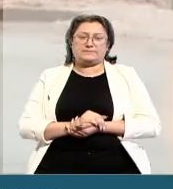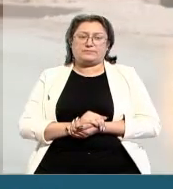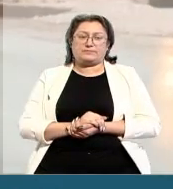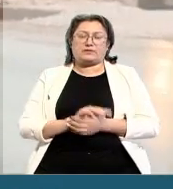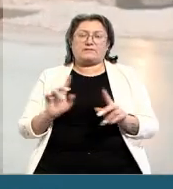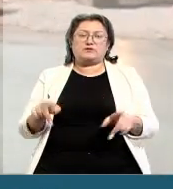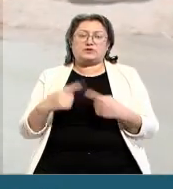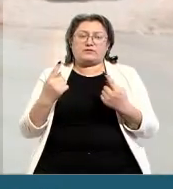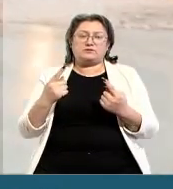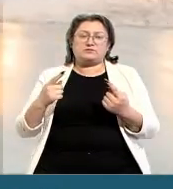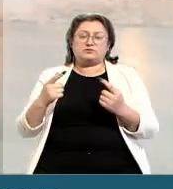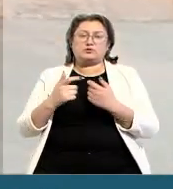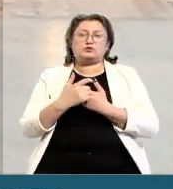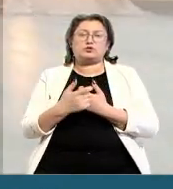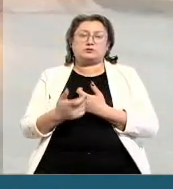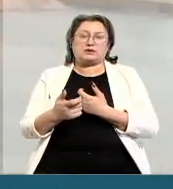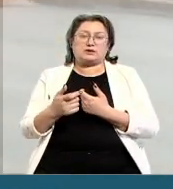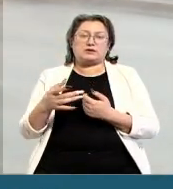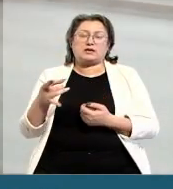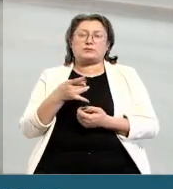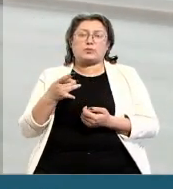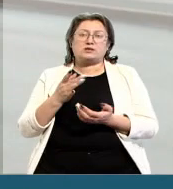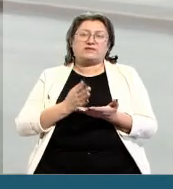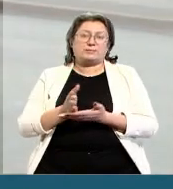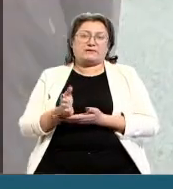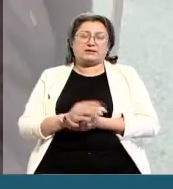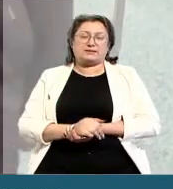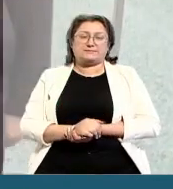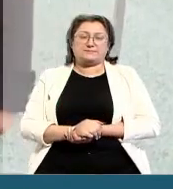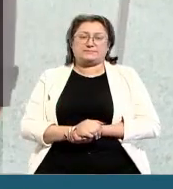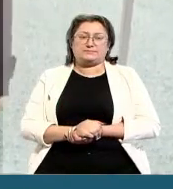Рудный қаласына дейінгі аумақтағы жолдың сапасын жақсарту көзделген.